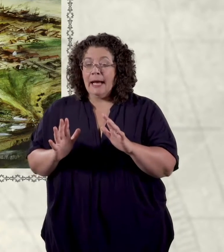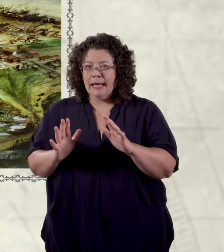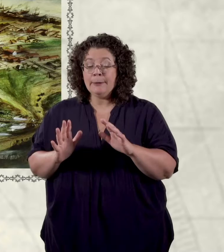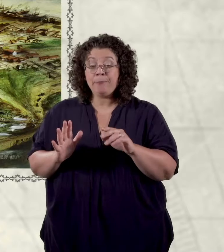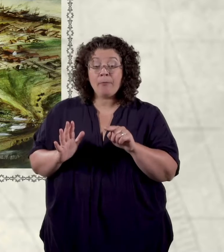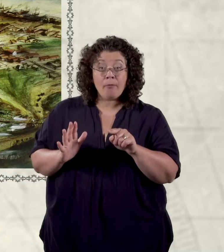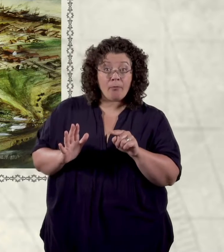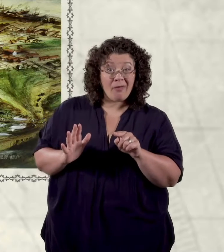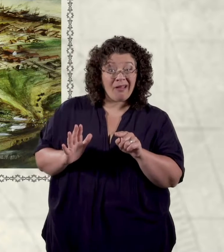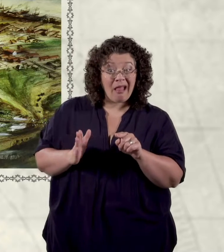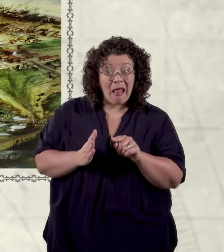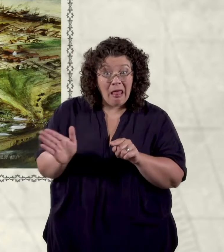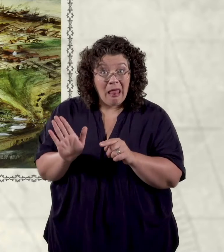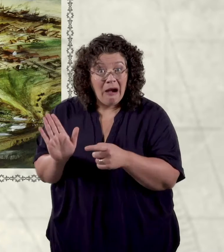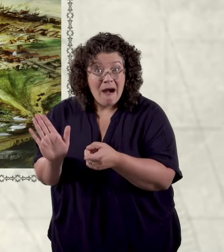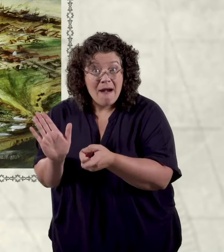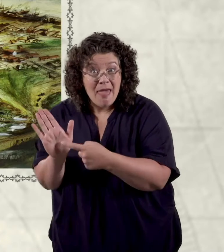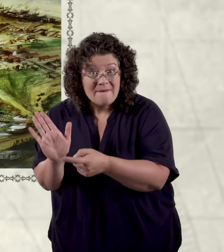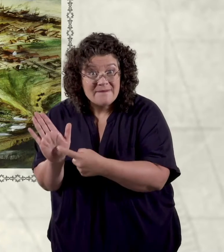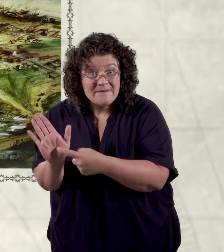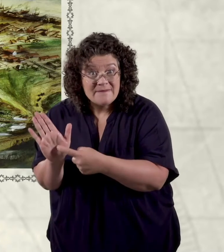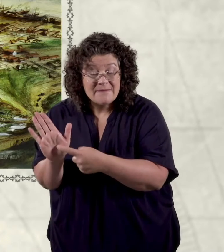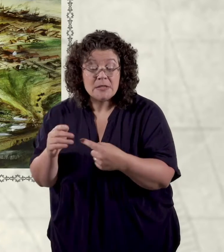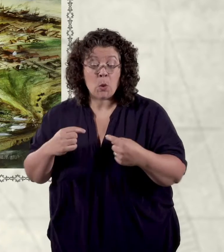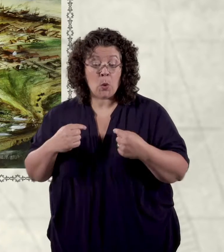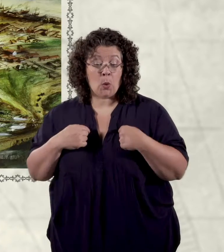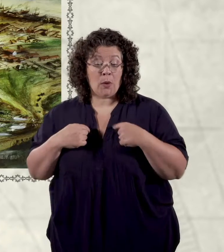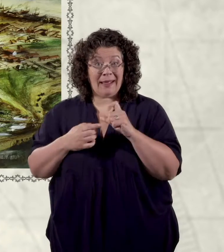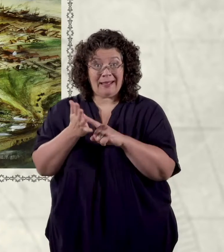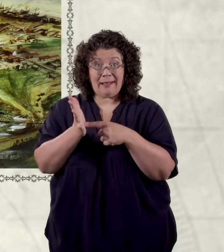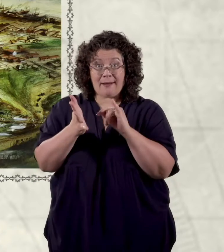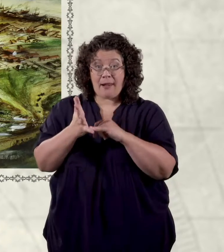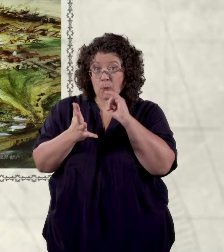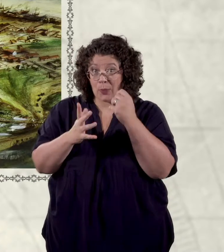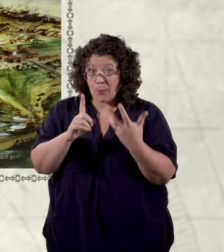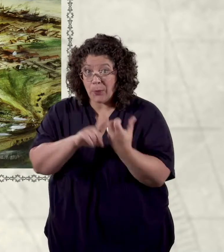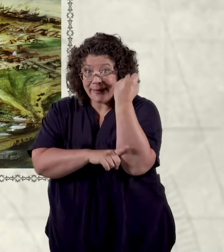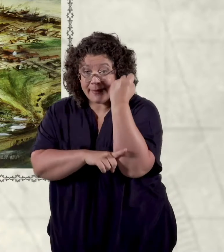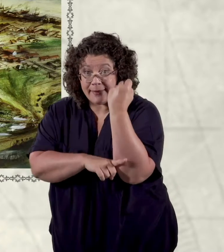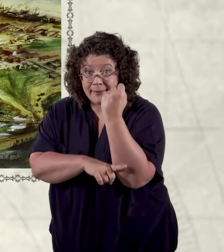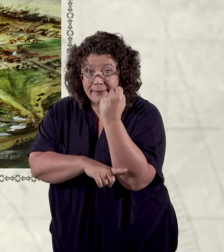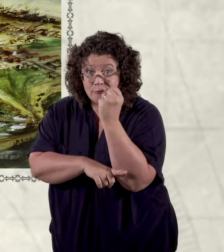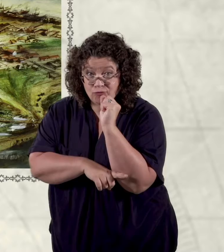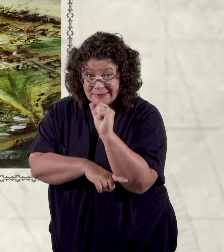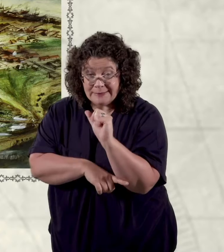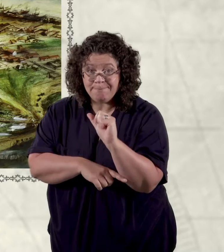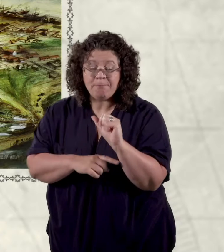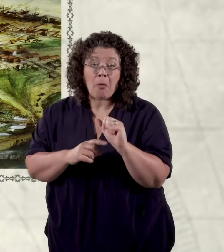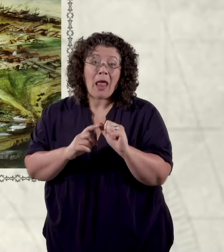y sgwarnog yn mynd i'r chwith, mi oedden ni'r Celtiaid yn ennill. Ie,